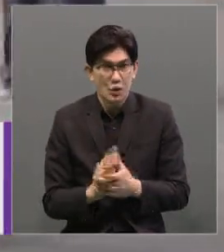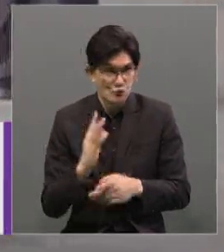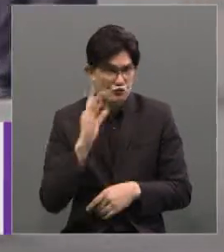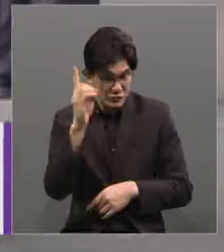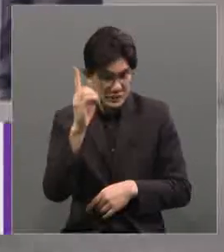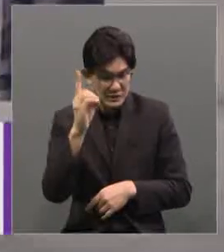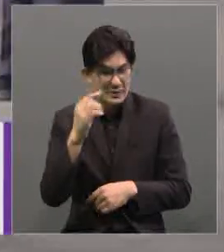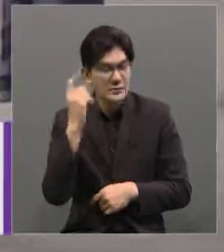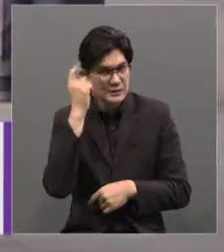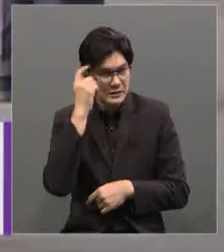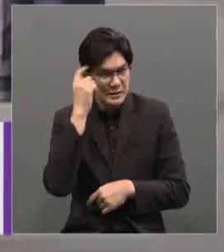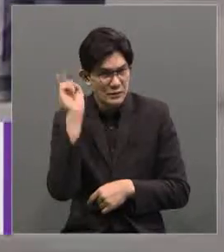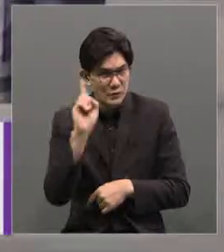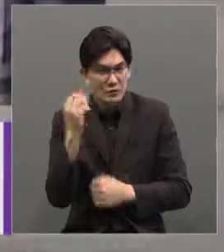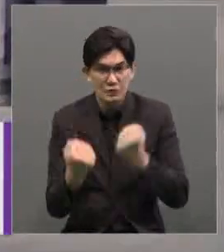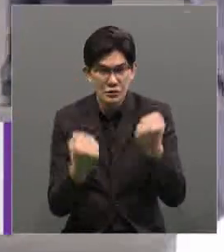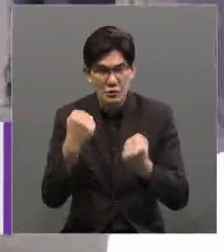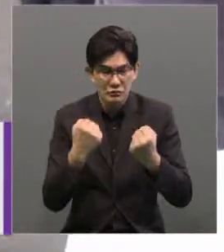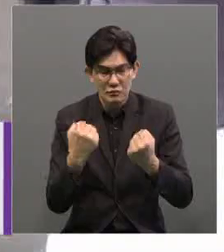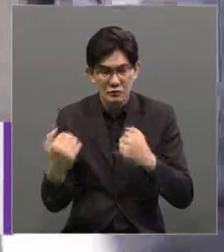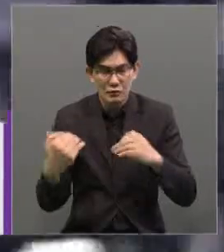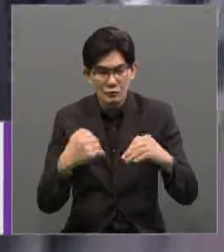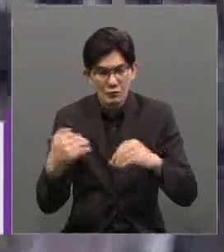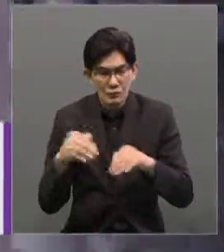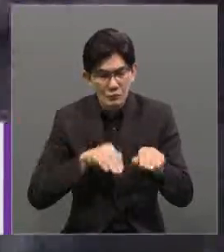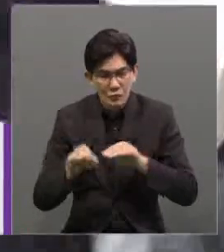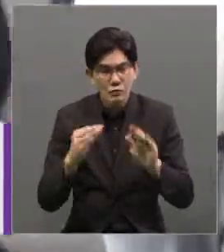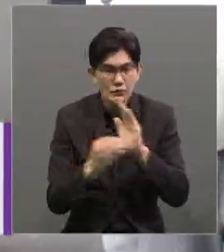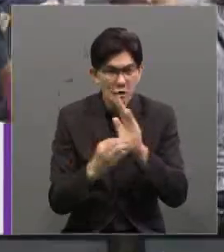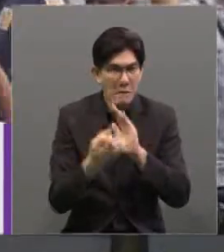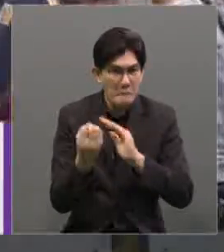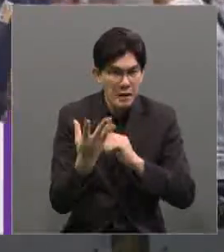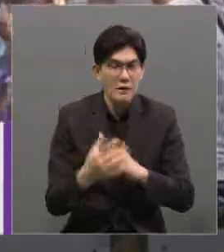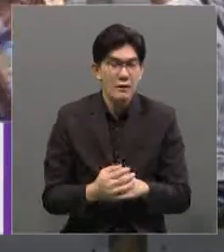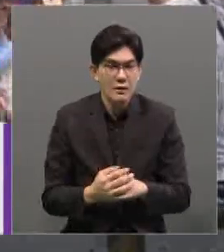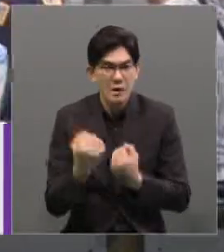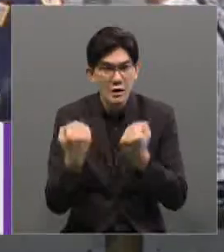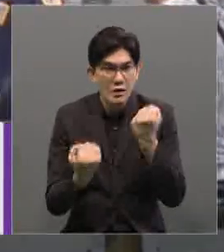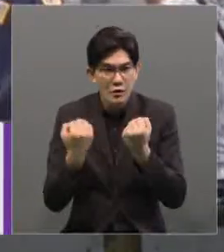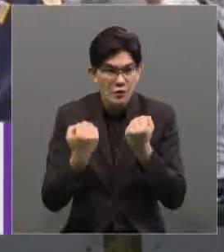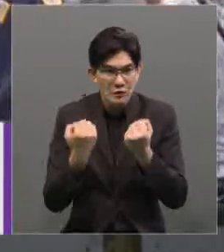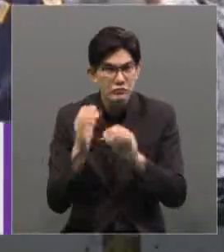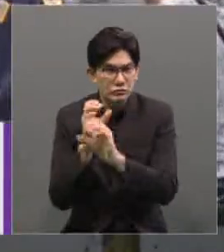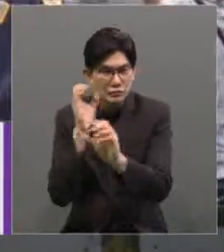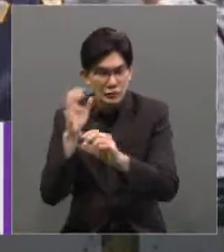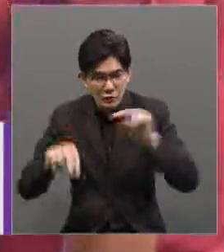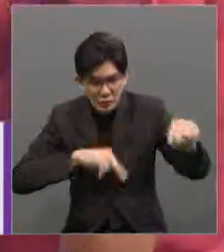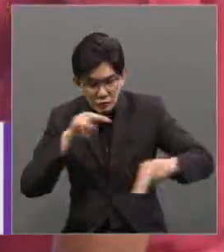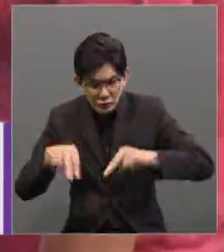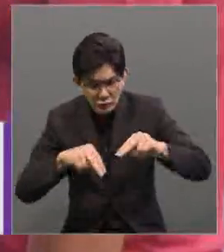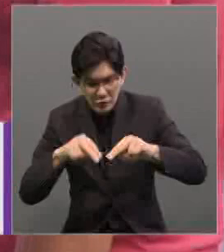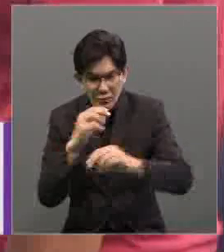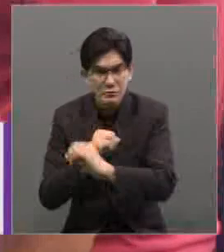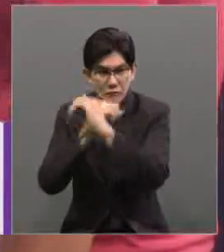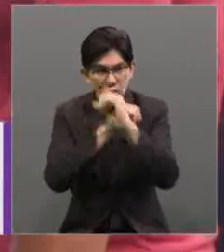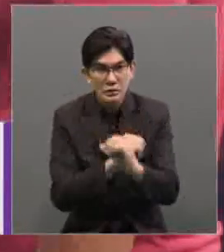นี้เขาคาดว่าน่าจะมีรถเข้ามากรุงเทพหนาแน่นเลยส่วนการขับรถมินิบัสก็ต้องดูแลความปลอดภัยของผู้โดยสารน